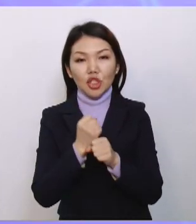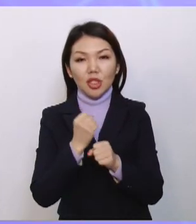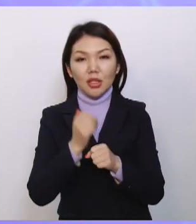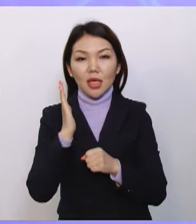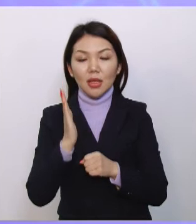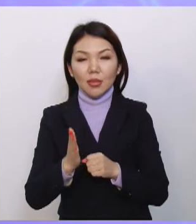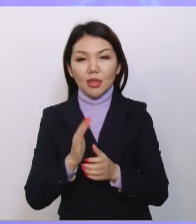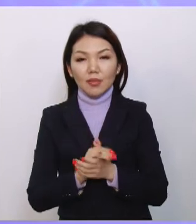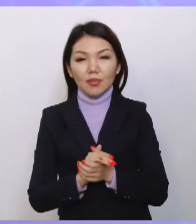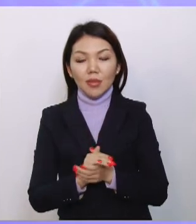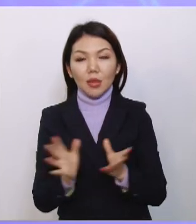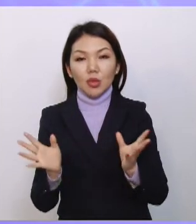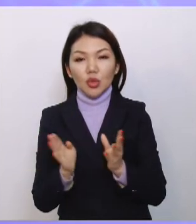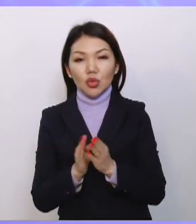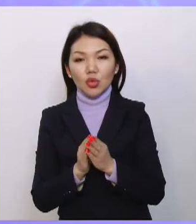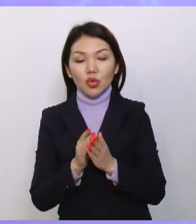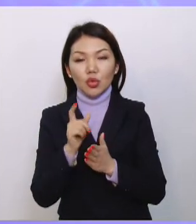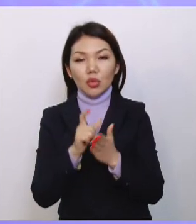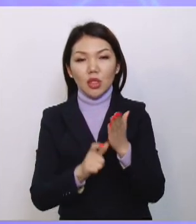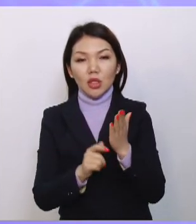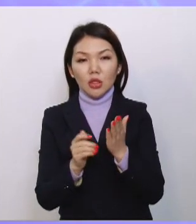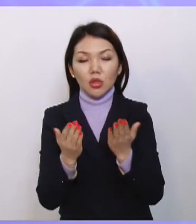Текстти эми чогуу окуп чыгабыз.